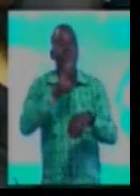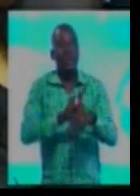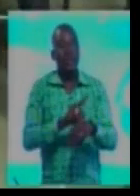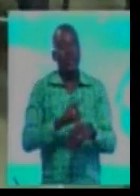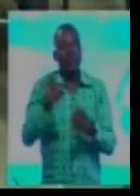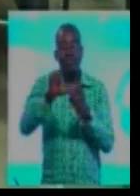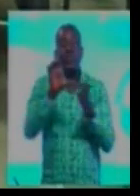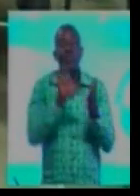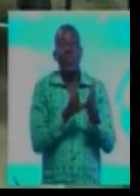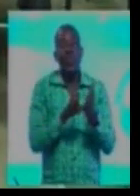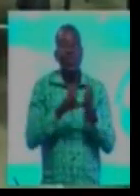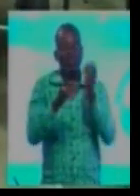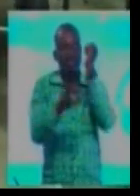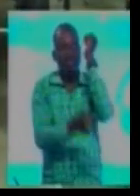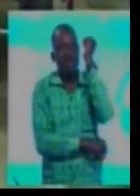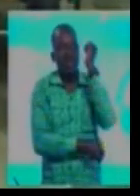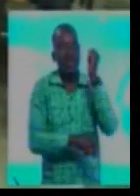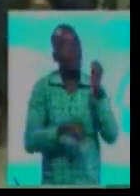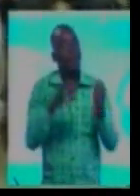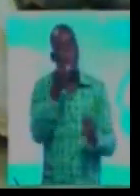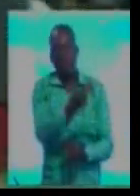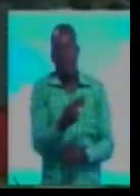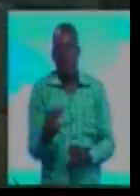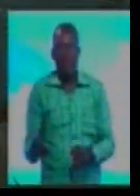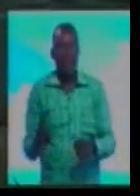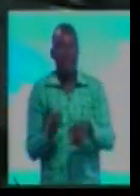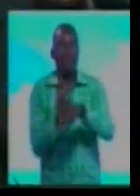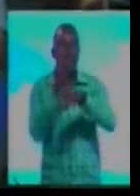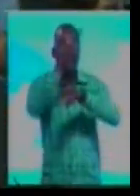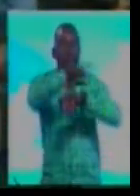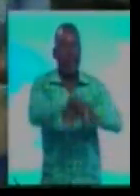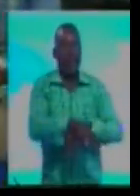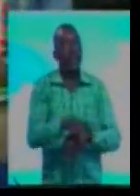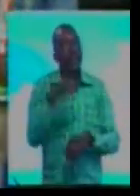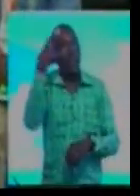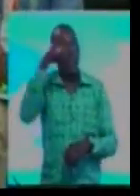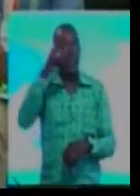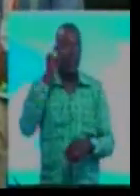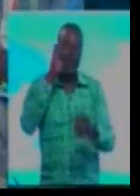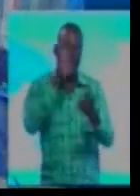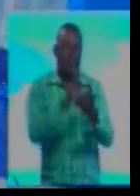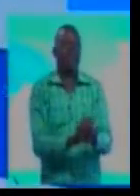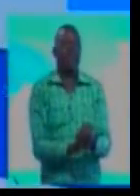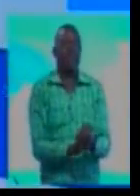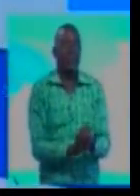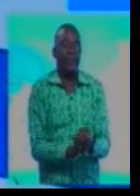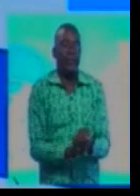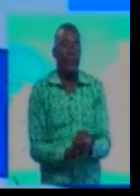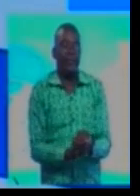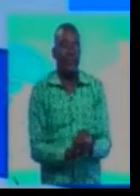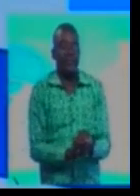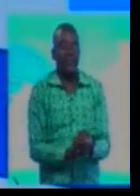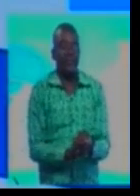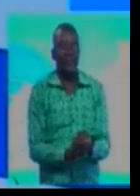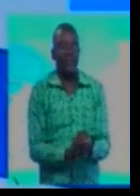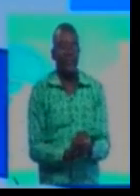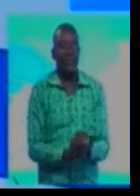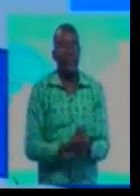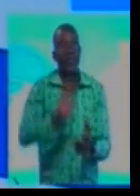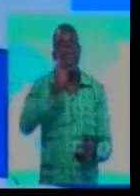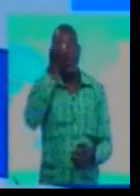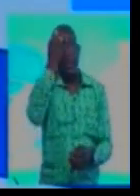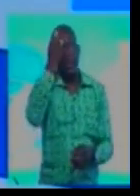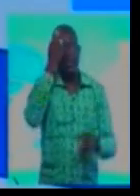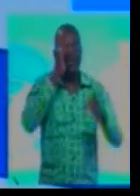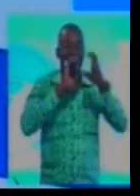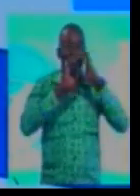code pénal en matière de répression des violences à l'égard des femmes. Le ministre de